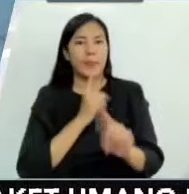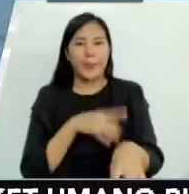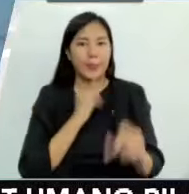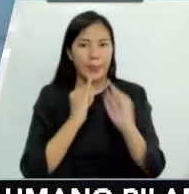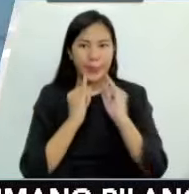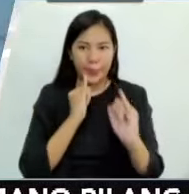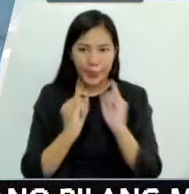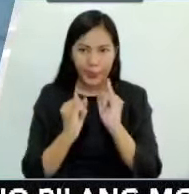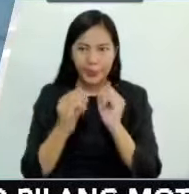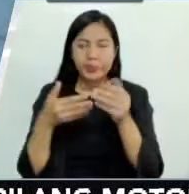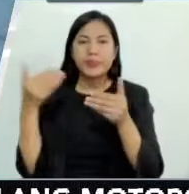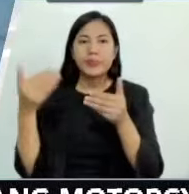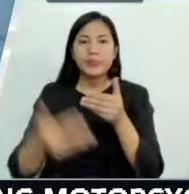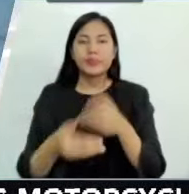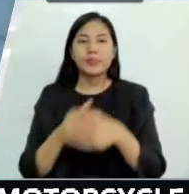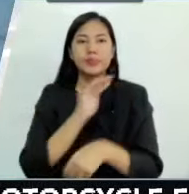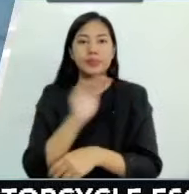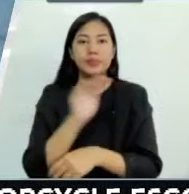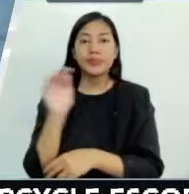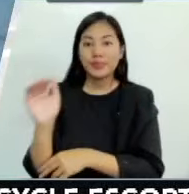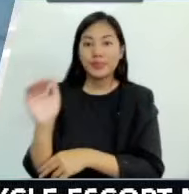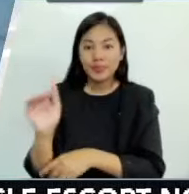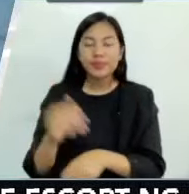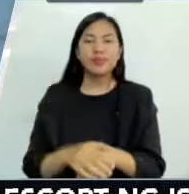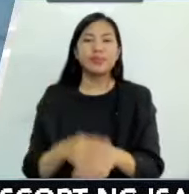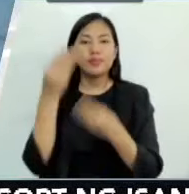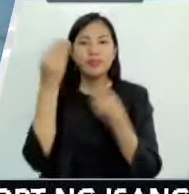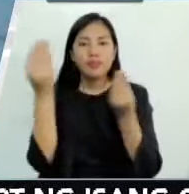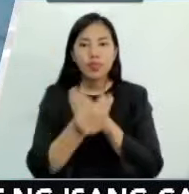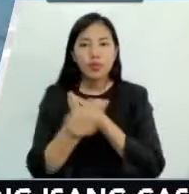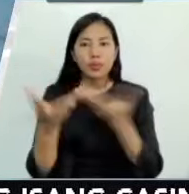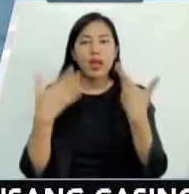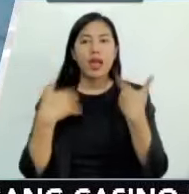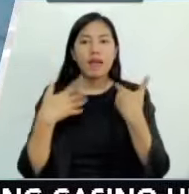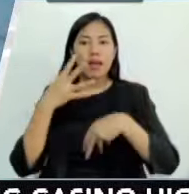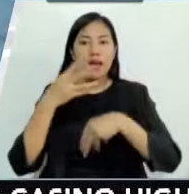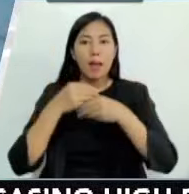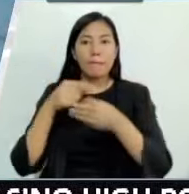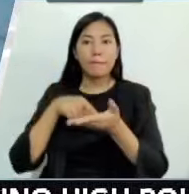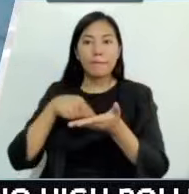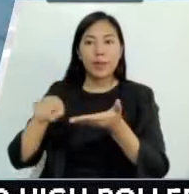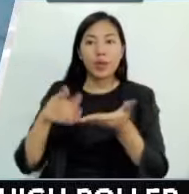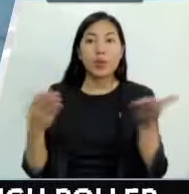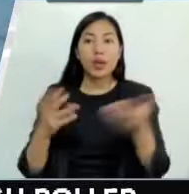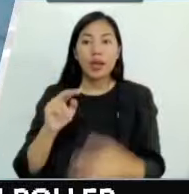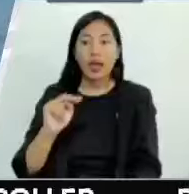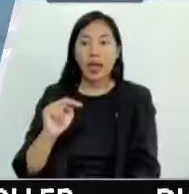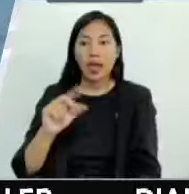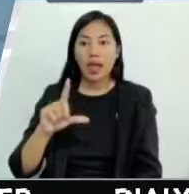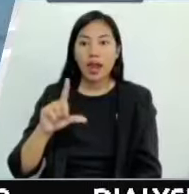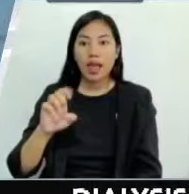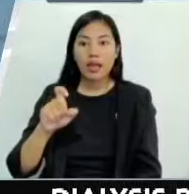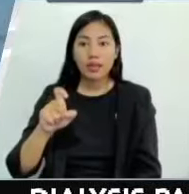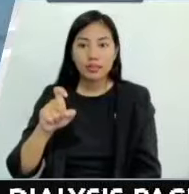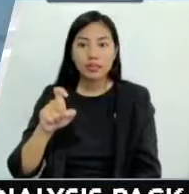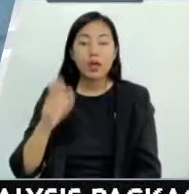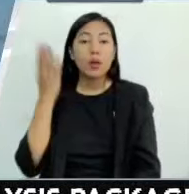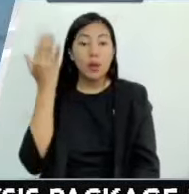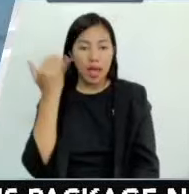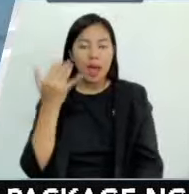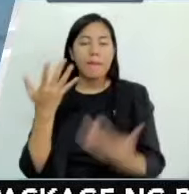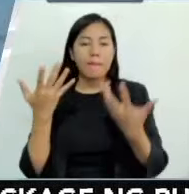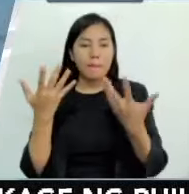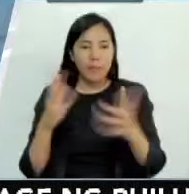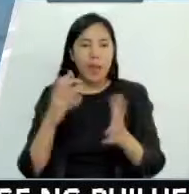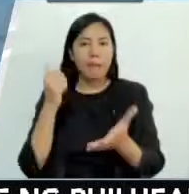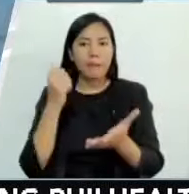Mga kapusong motorista, may nakaambang dagdag toll sa North Luzon Expressway. Yan ay matapos aprubahan ng Toll Regulatory Board ang implementasyon ng second